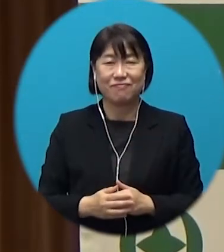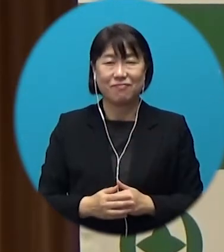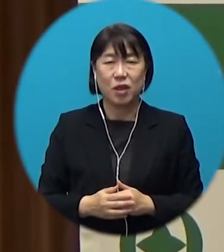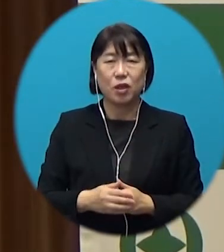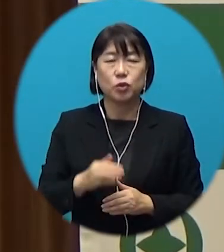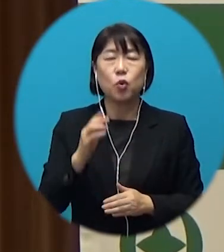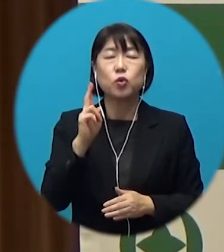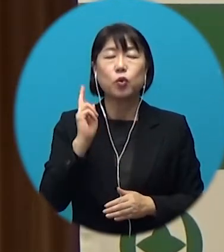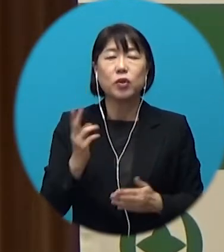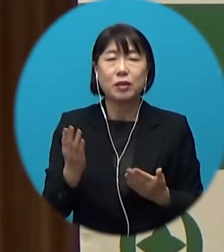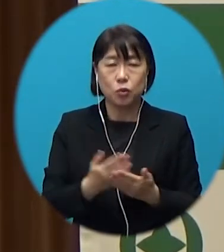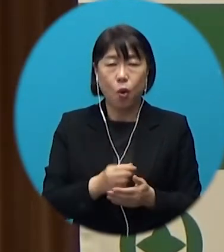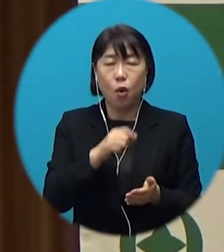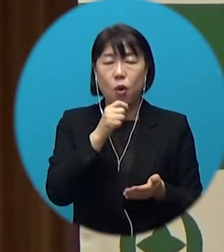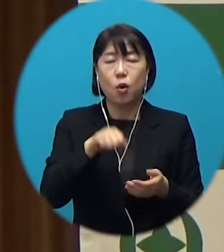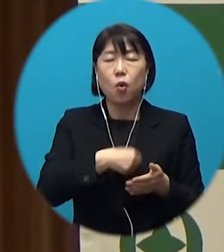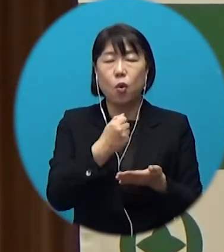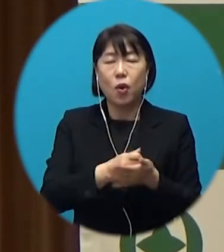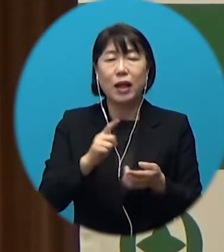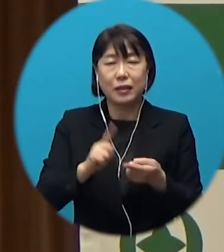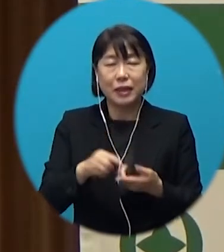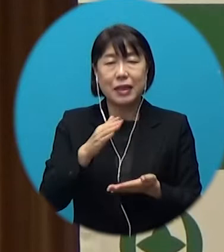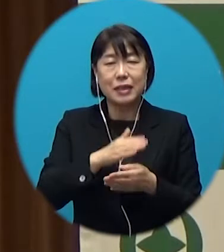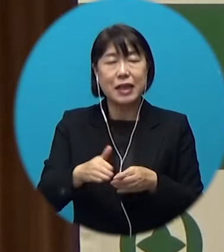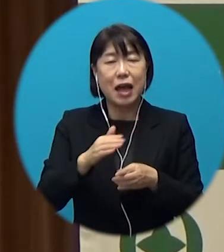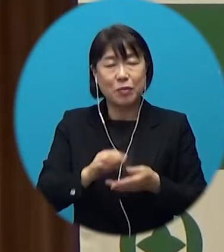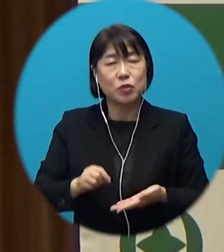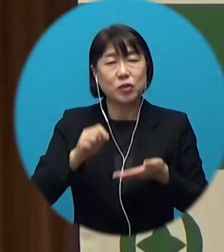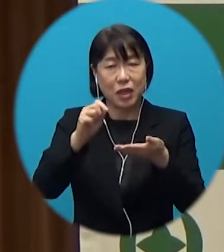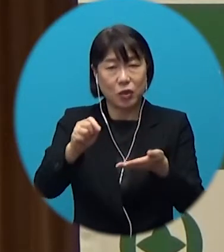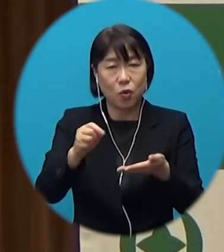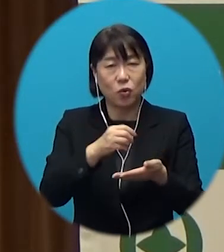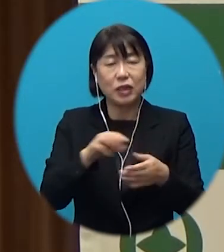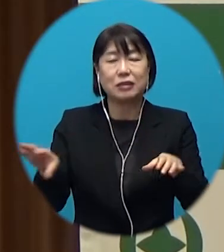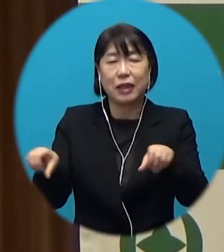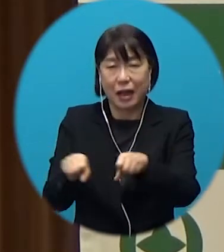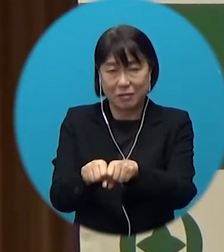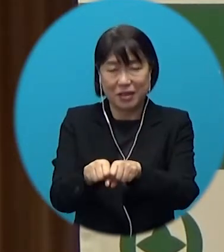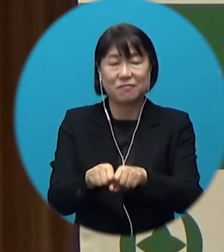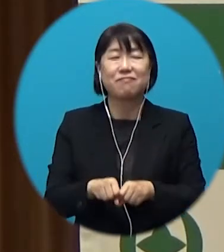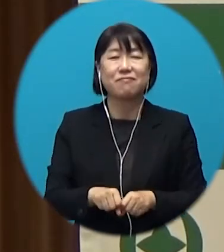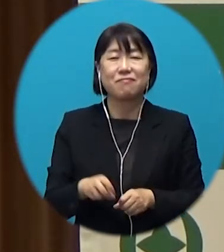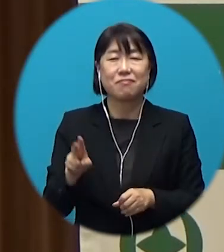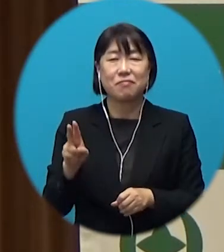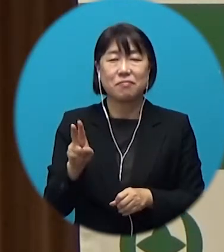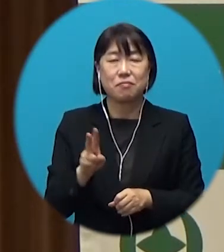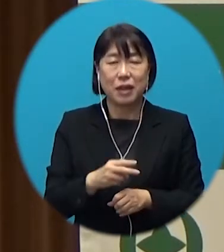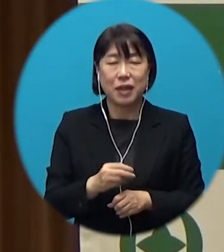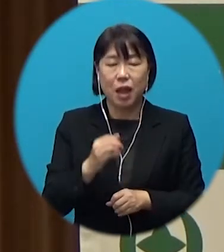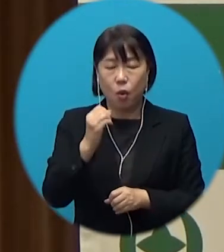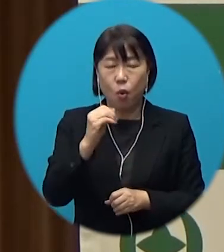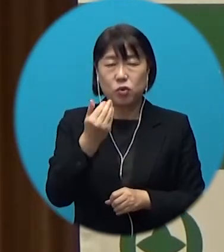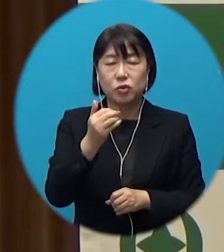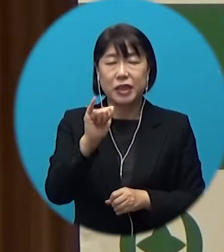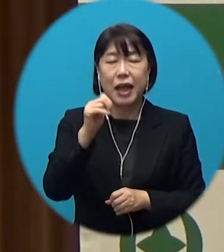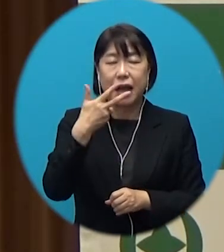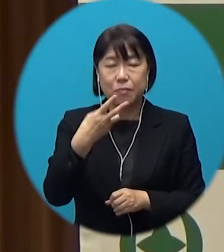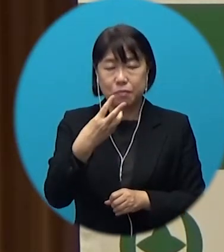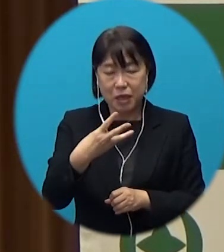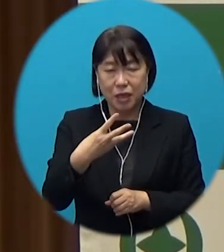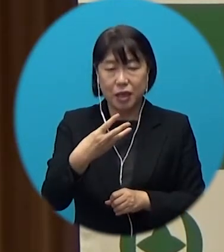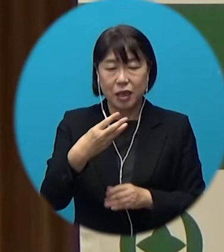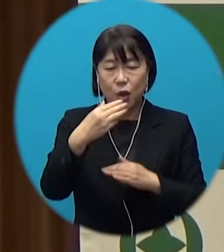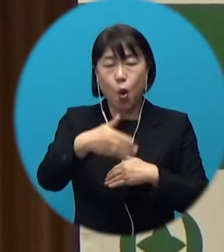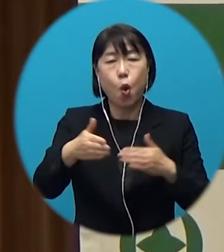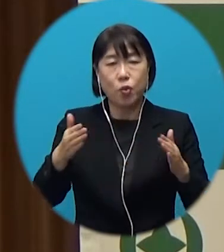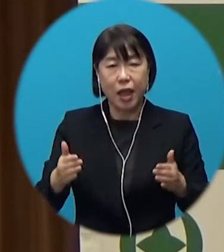れぞれの方々が、行政サービス提供につながっていると思います。また、お気軽にコーナーですね、今年度、2度